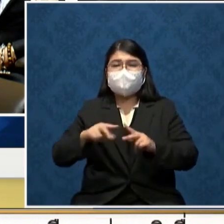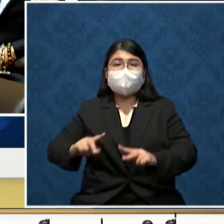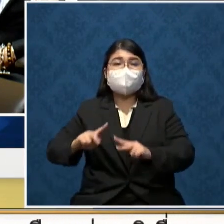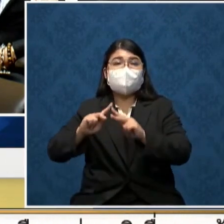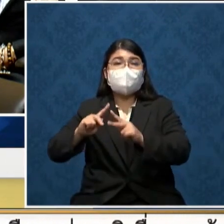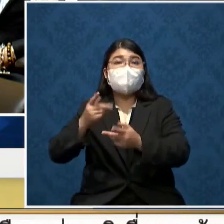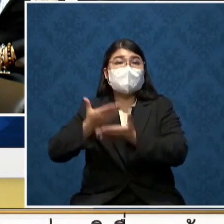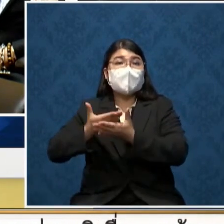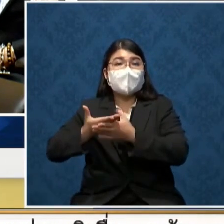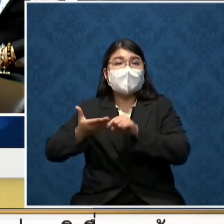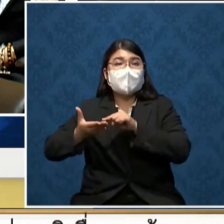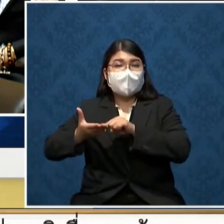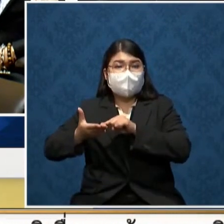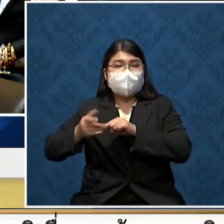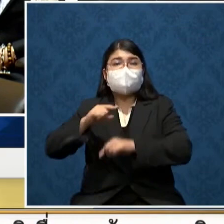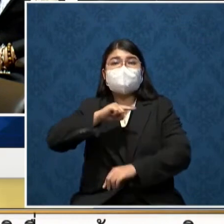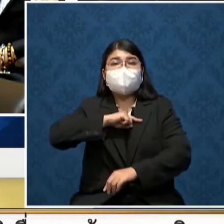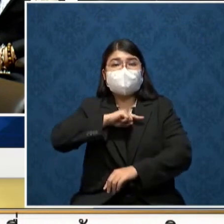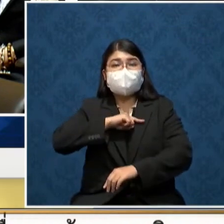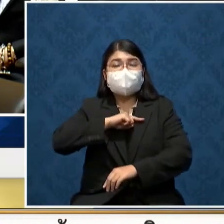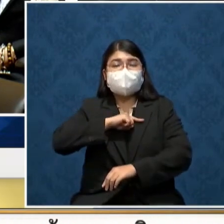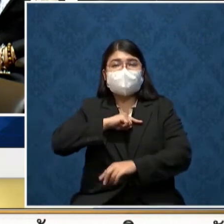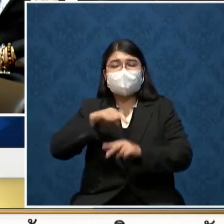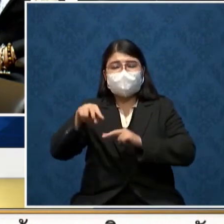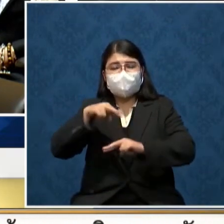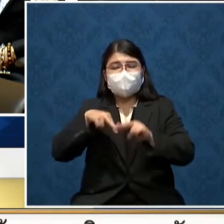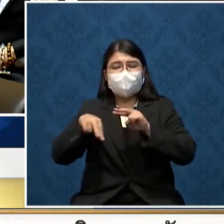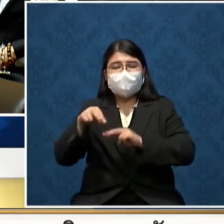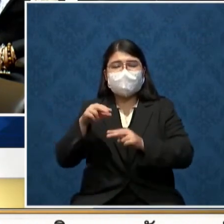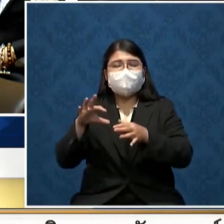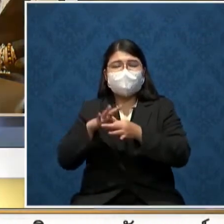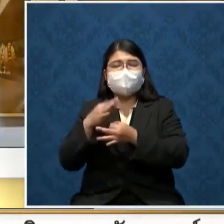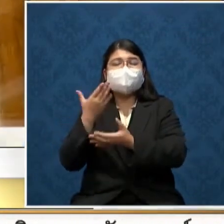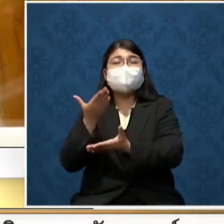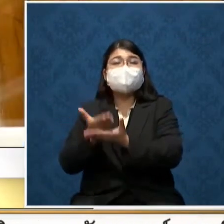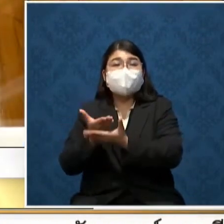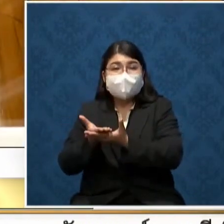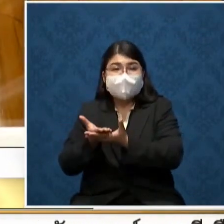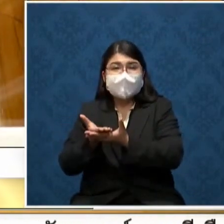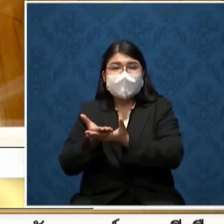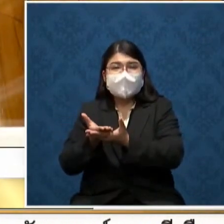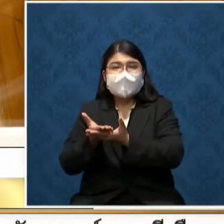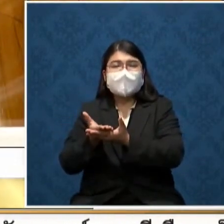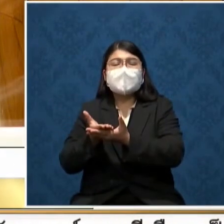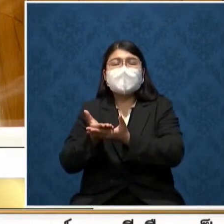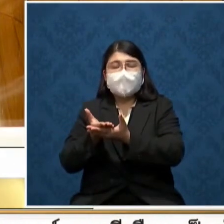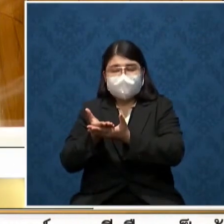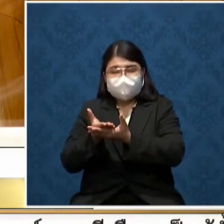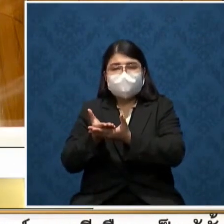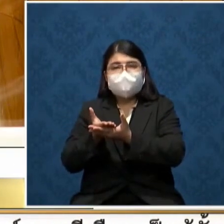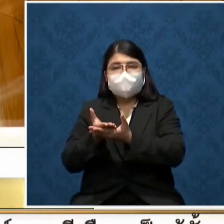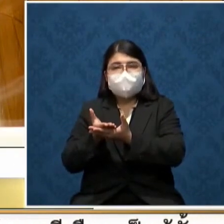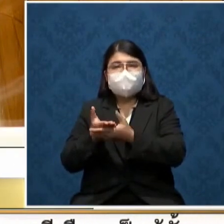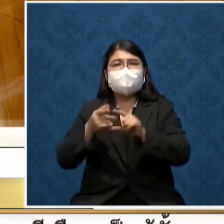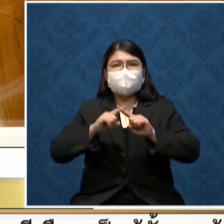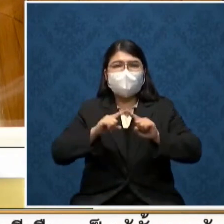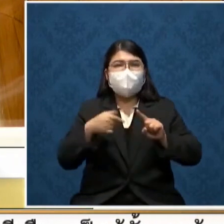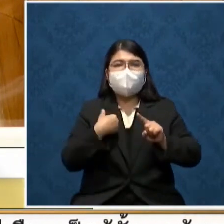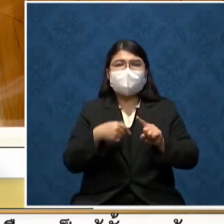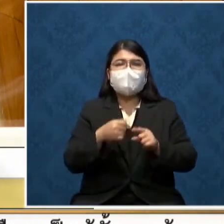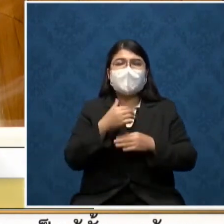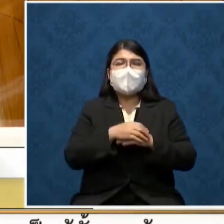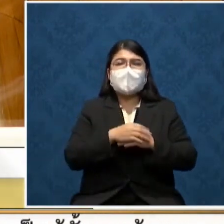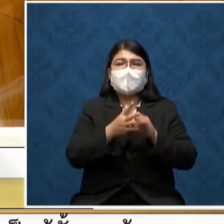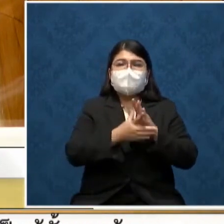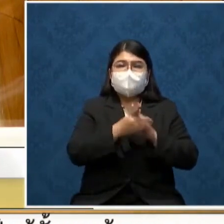ะครับก็เป็นผู้ที่ดูในระบบของการคลังนะครับในเรื่องของการเงินนะครับส่วนสภาพัฒนาเศรษฐ